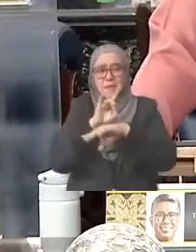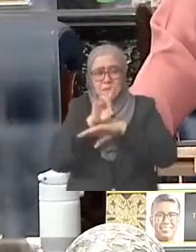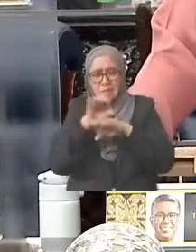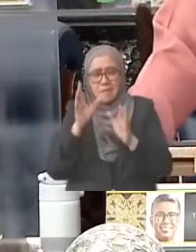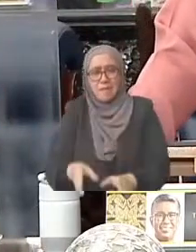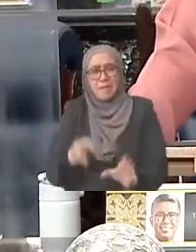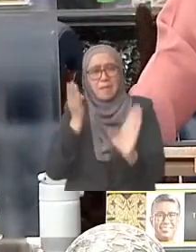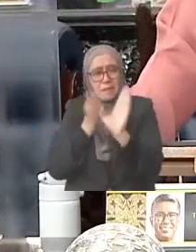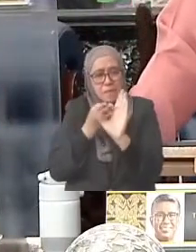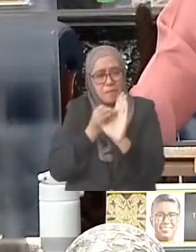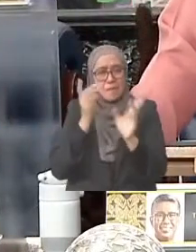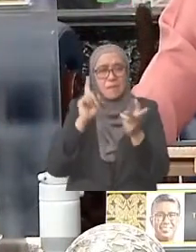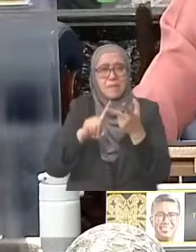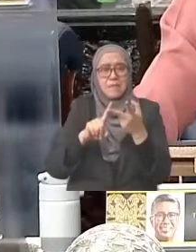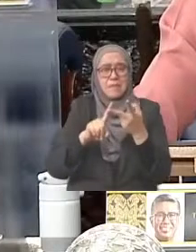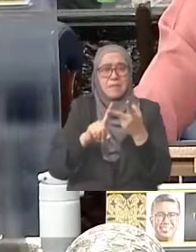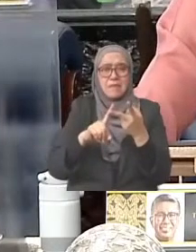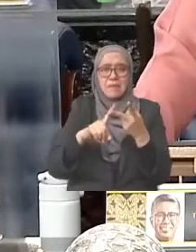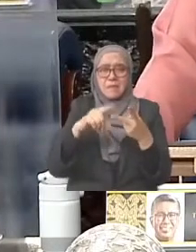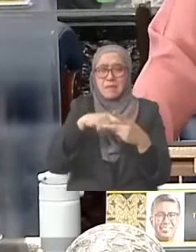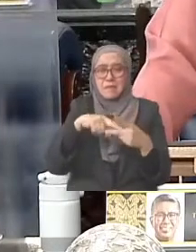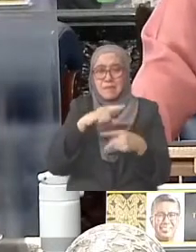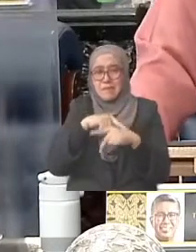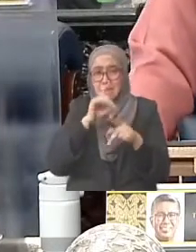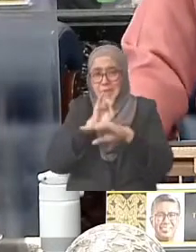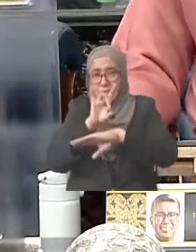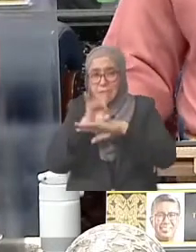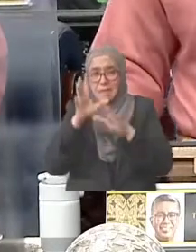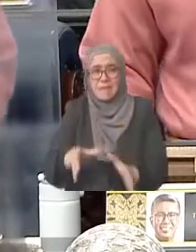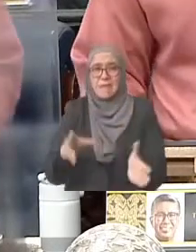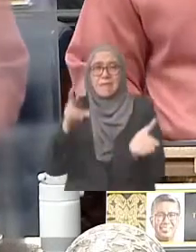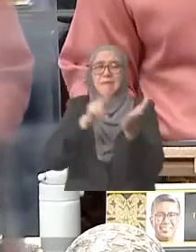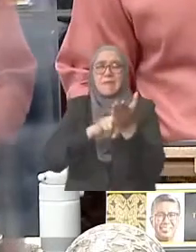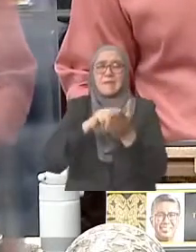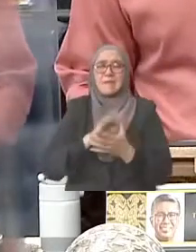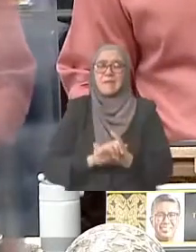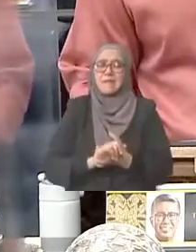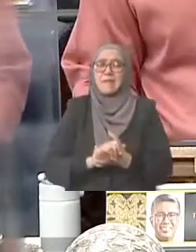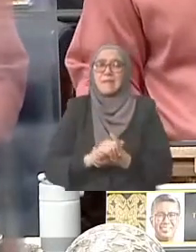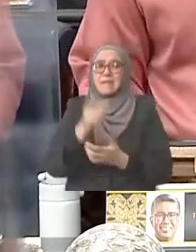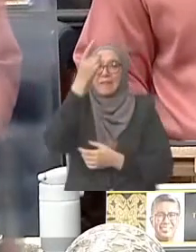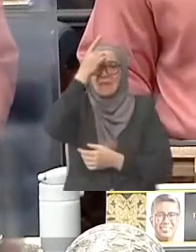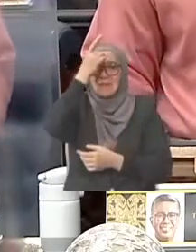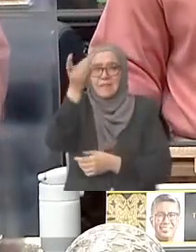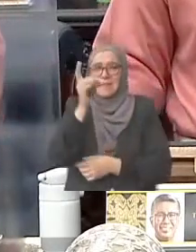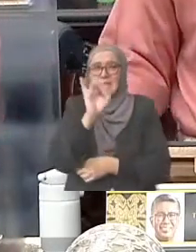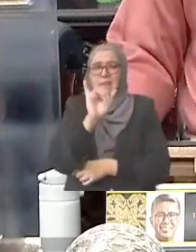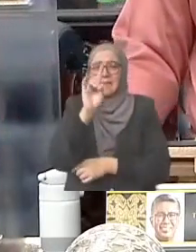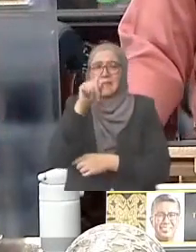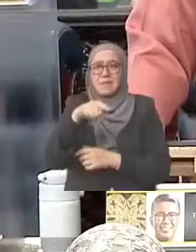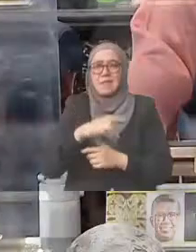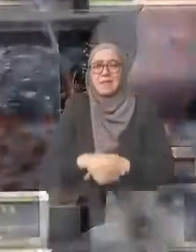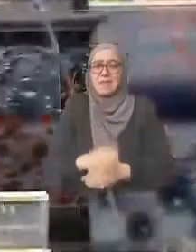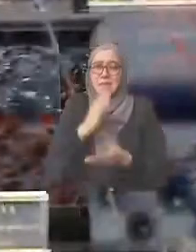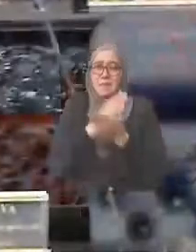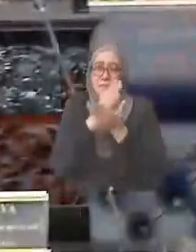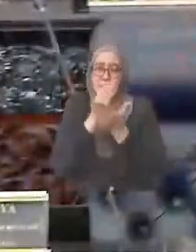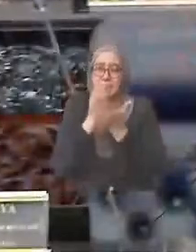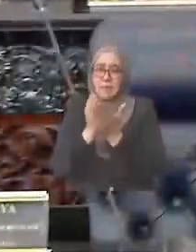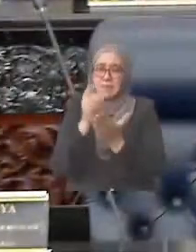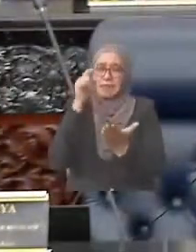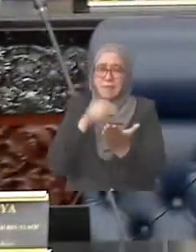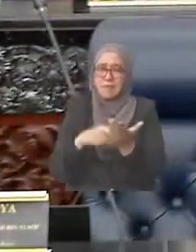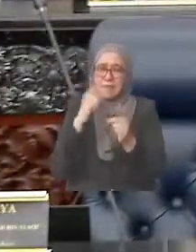Psikologi clinique dan concealer yang berdaftar Hai Datuk yang betul baja ini kekal